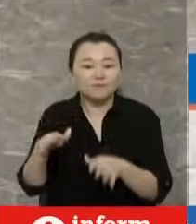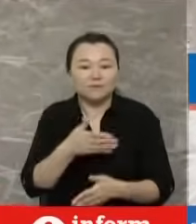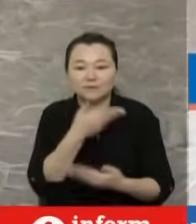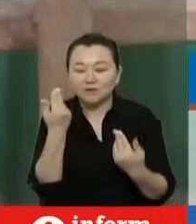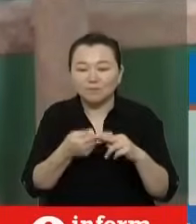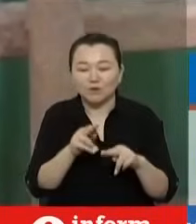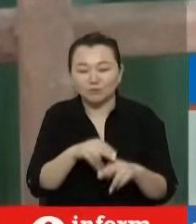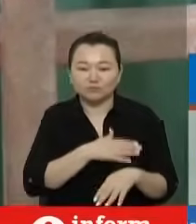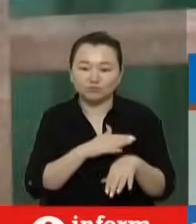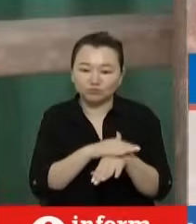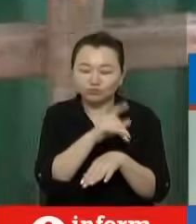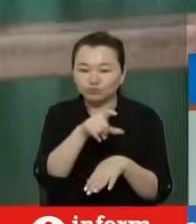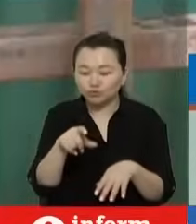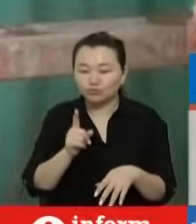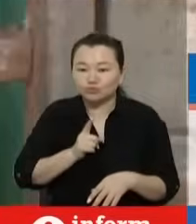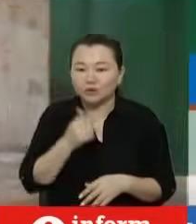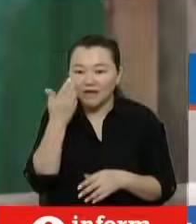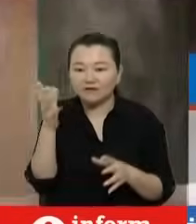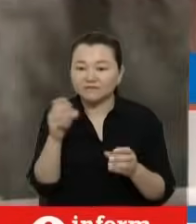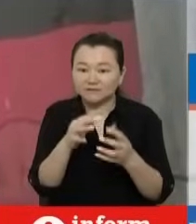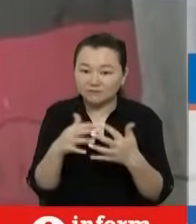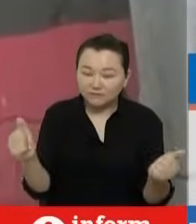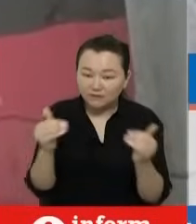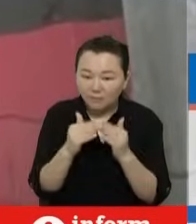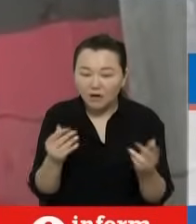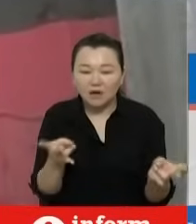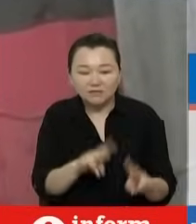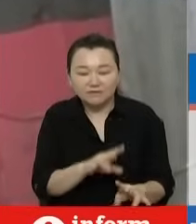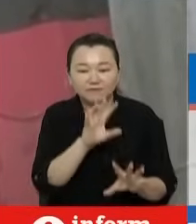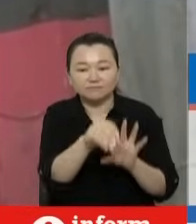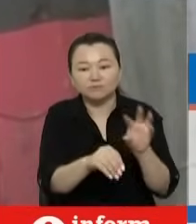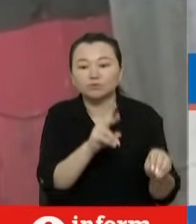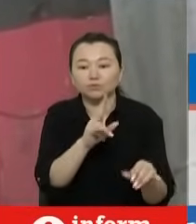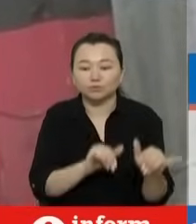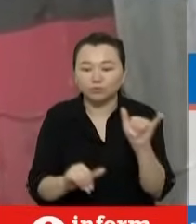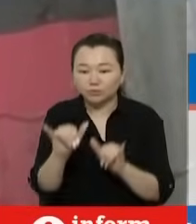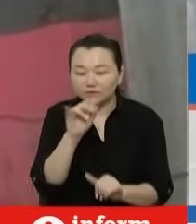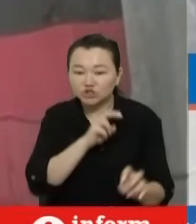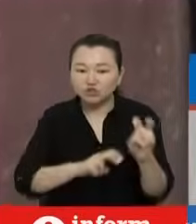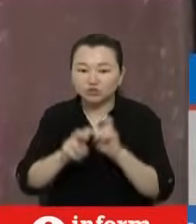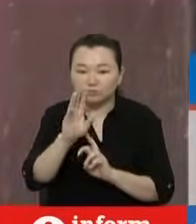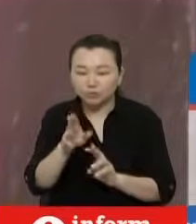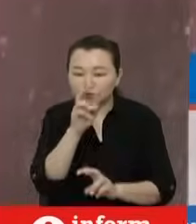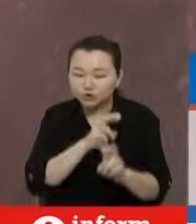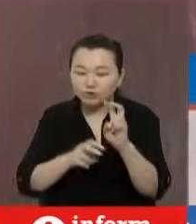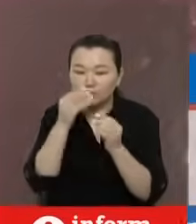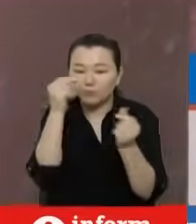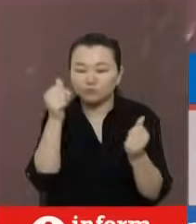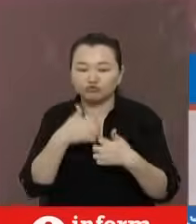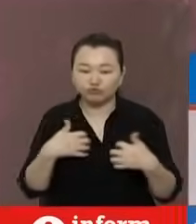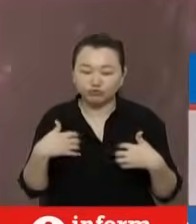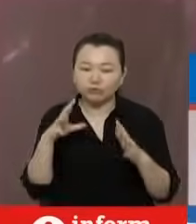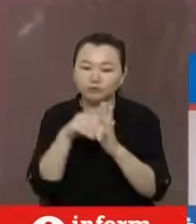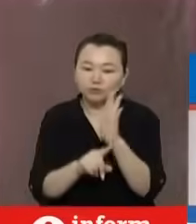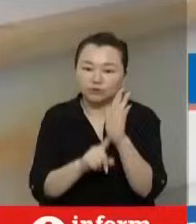Поэтому волонтеры ждут, пока всех домашних разберут, а оставшихся будут пристраивать. Между тем, к поискам пропавших животных присоединились